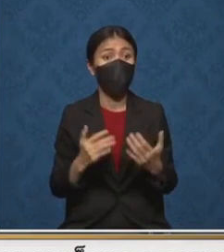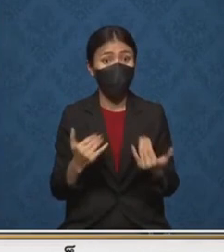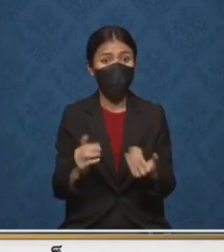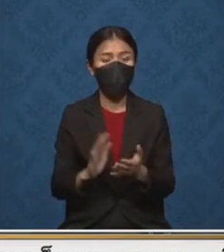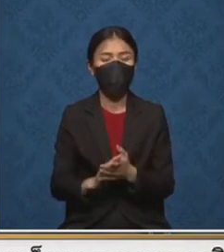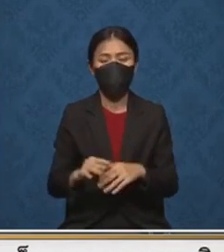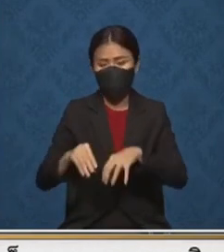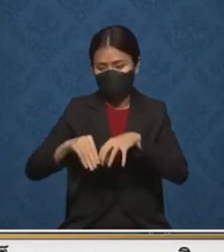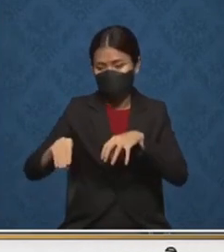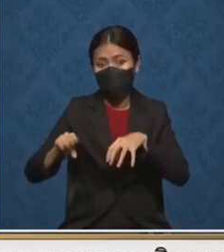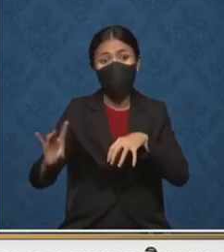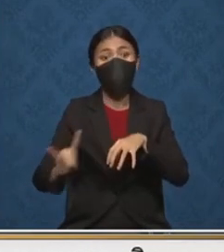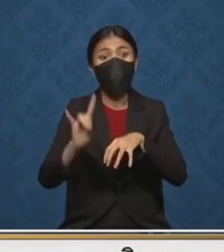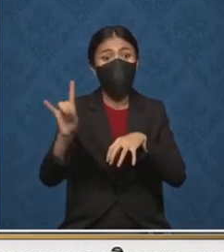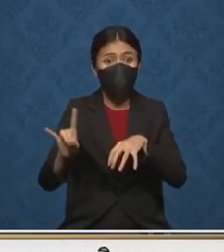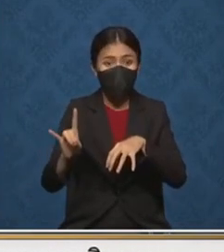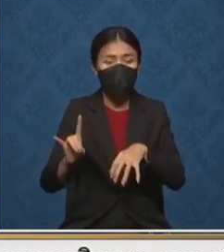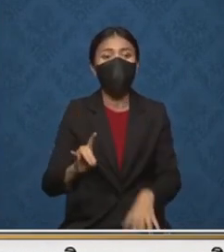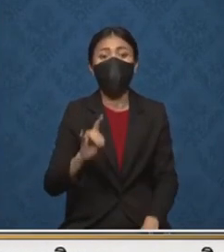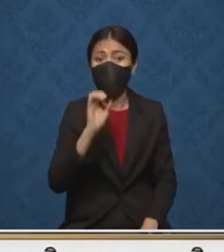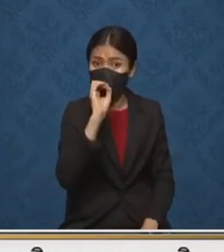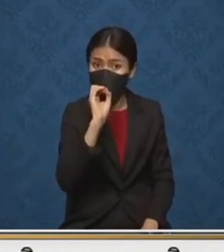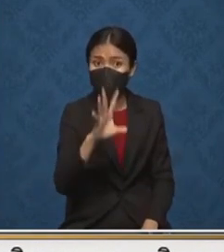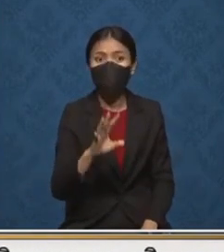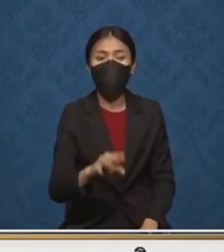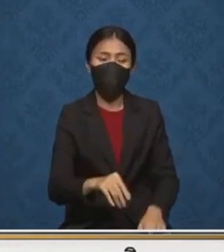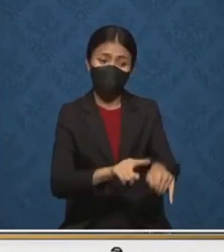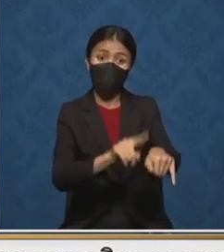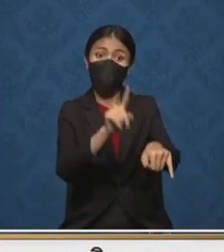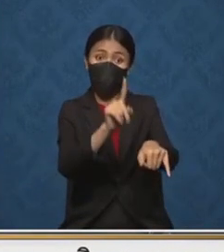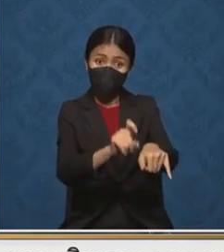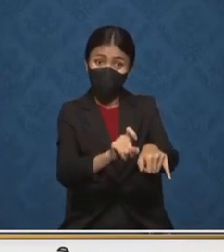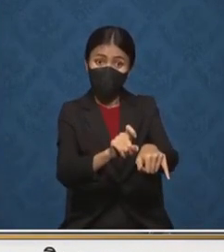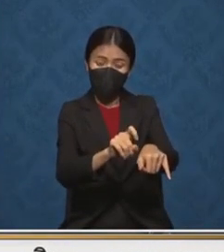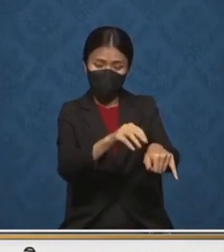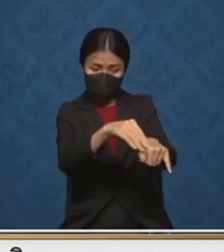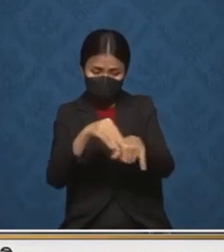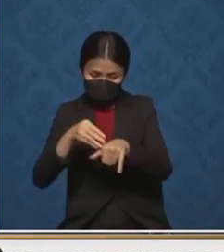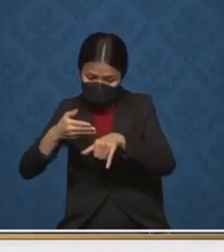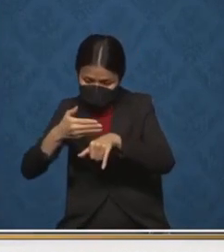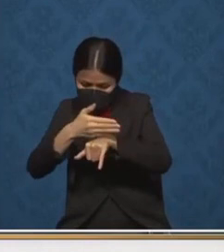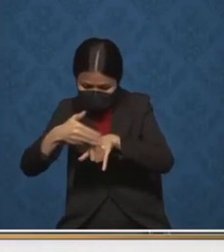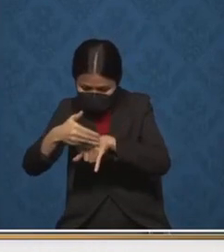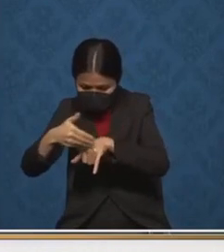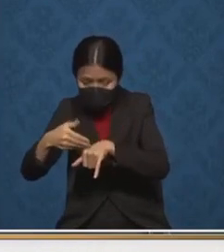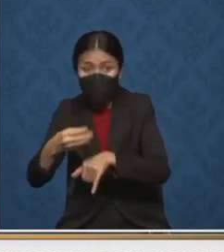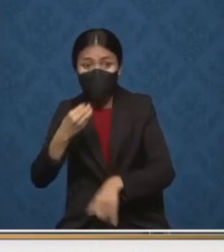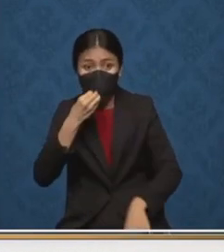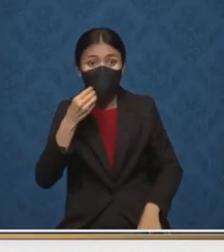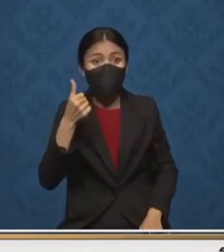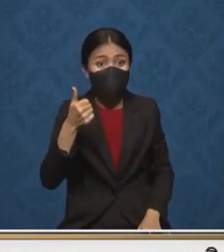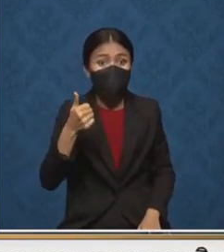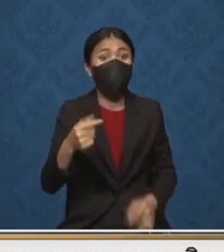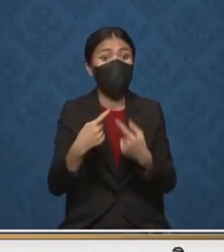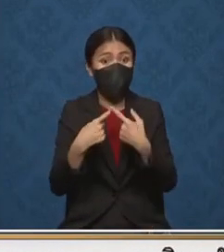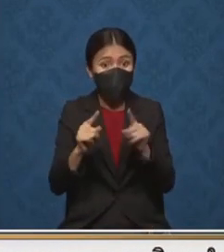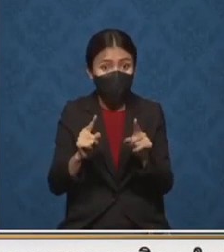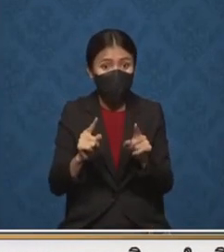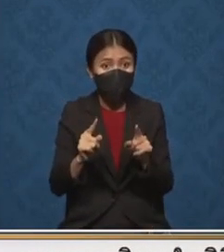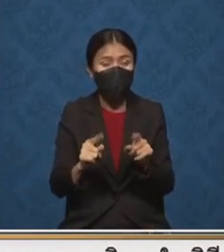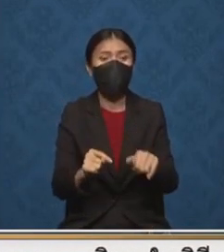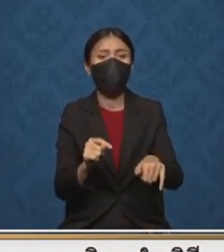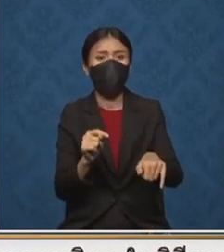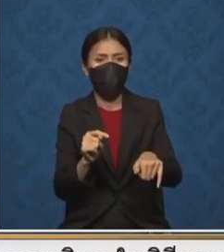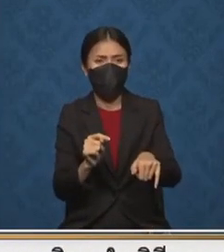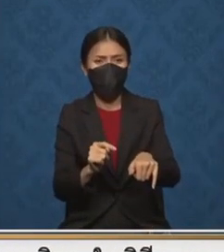ชีวิตนั้นสามารถเอาไปบริโภคได้แต่ท่านประธานทราบนะครับว่าราคาห้องกันนะเนี่ยมัน